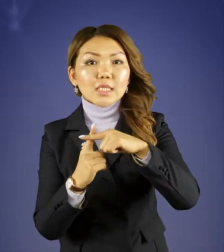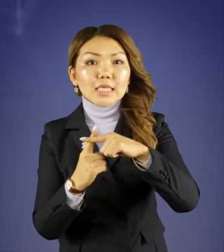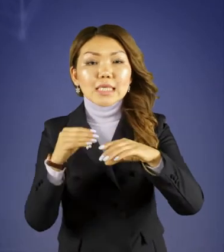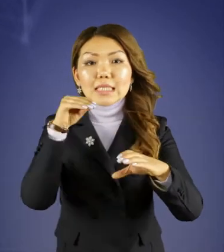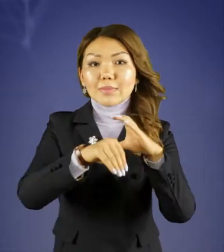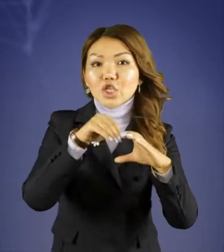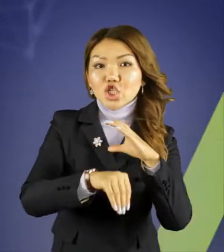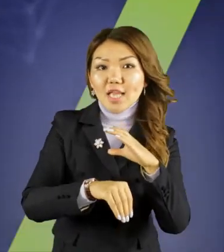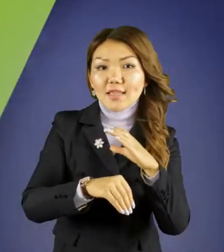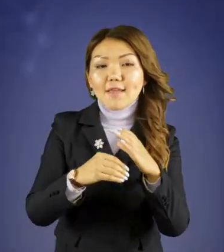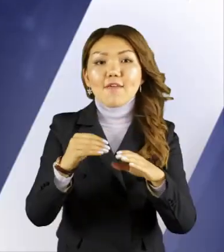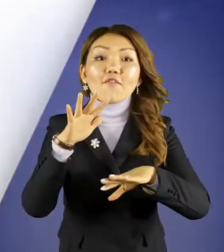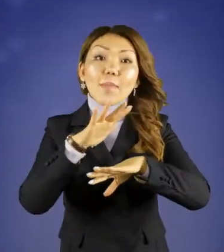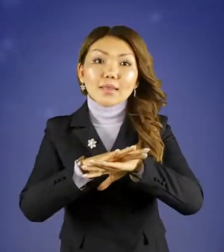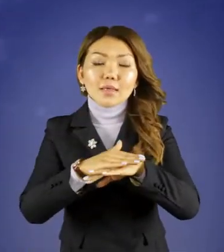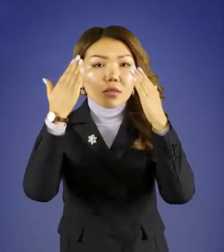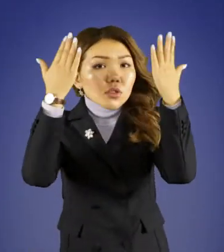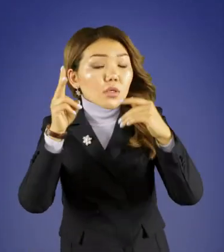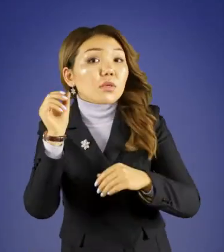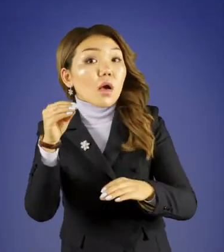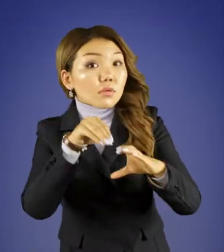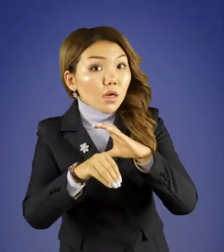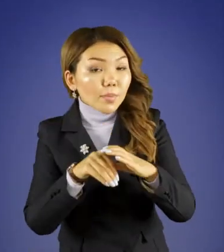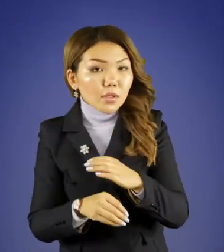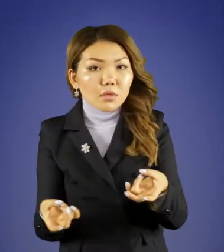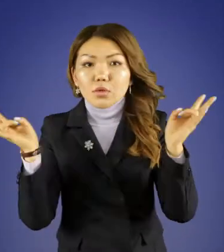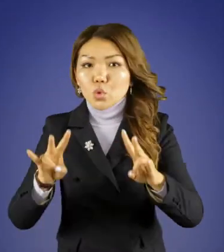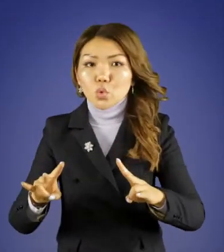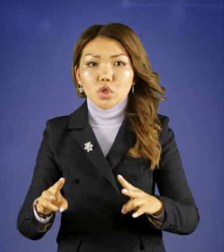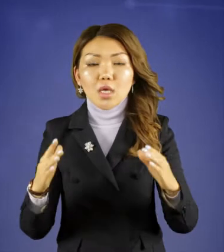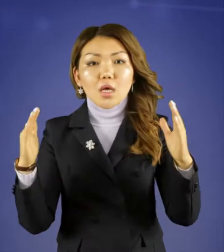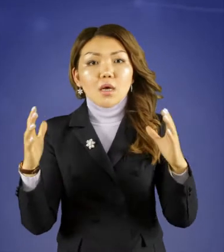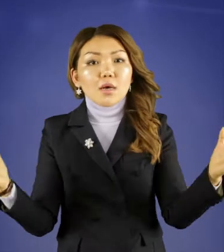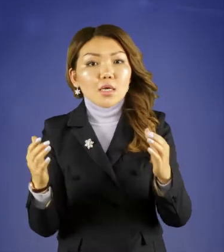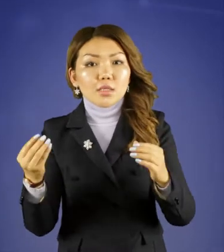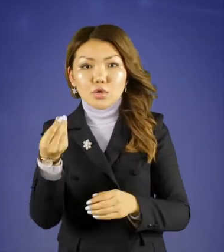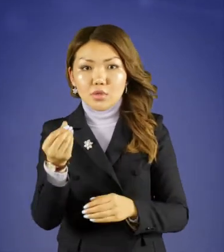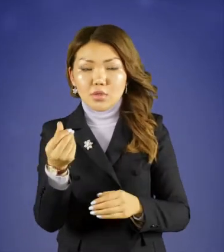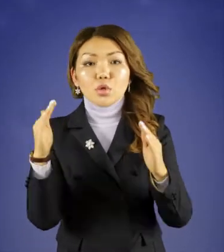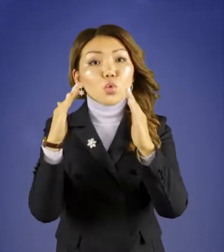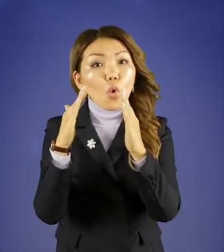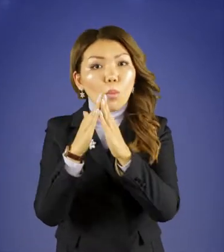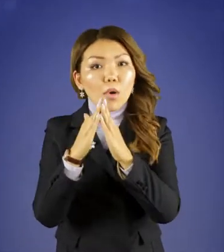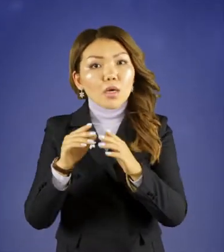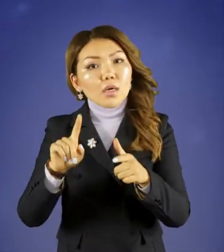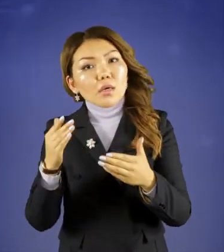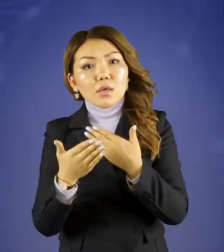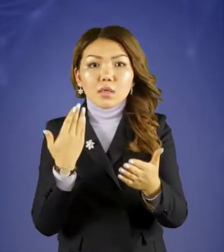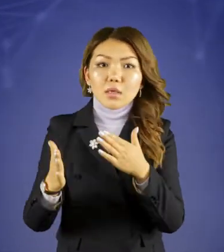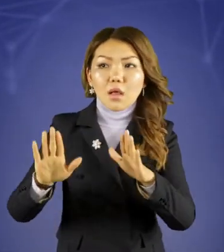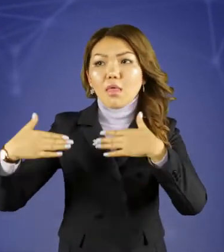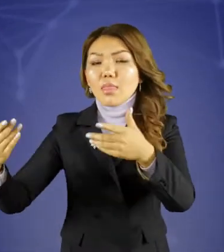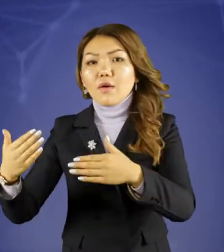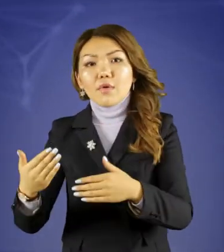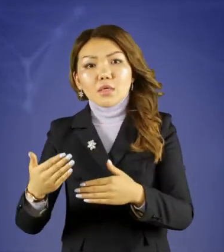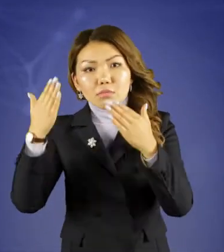Преимущество сбережений в банке. Не знаете, как накопить? Не стоит хранить деньги под матрасом или отдавать их сомнительным людям, которые